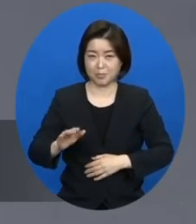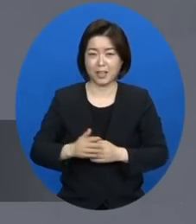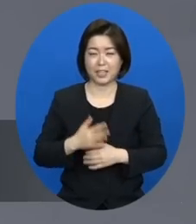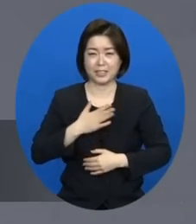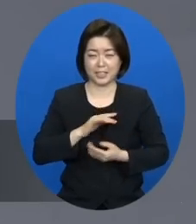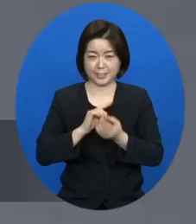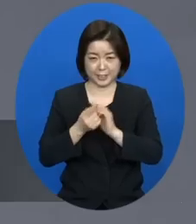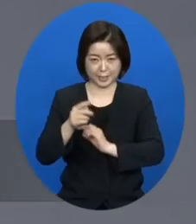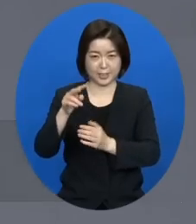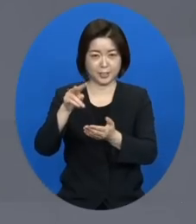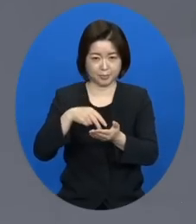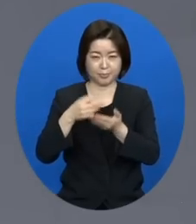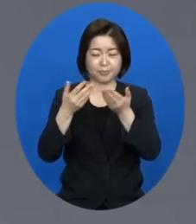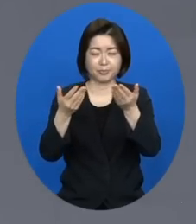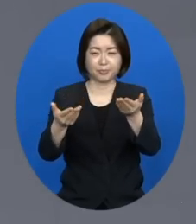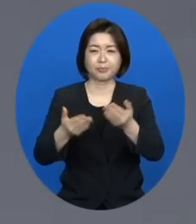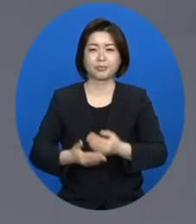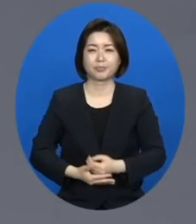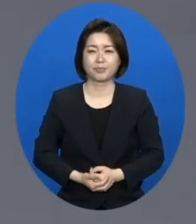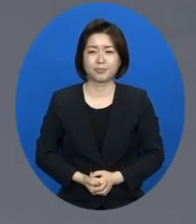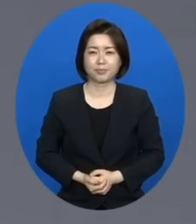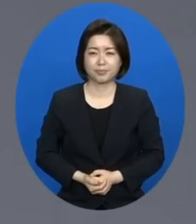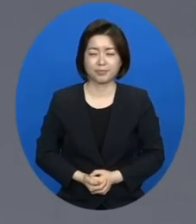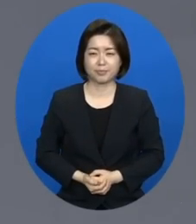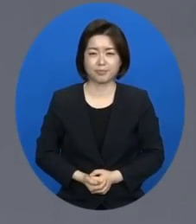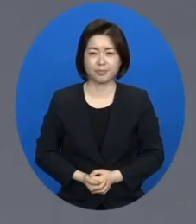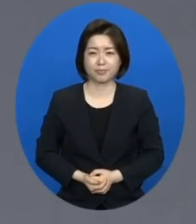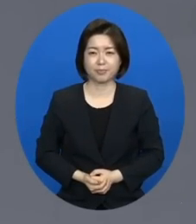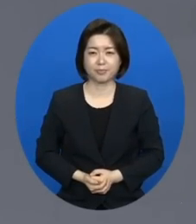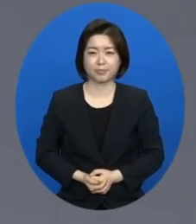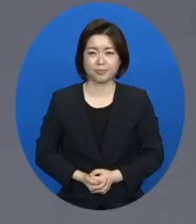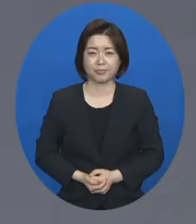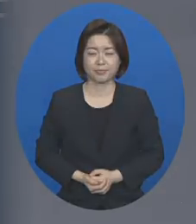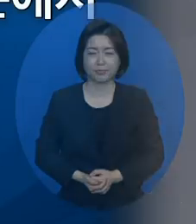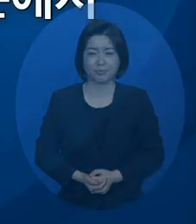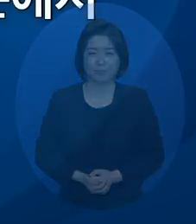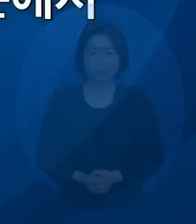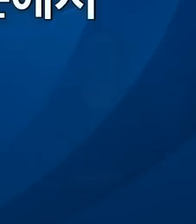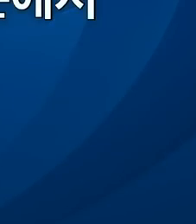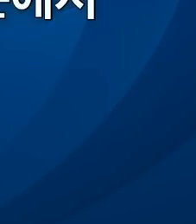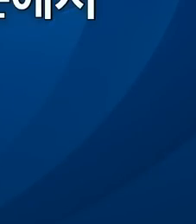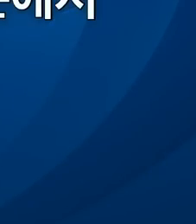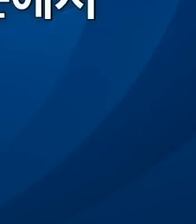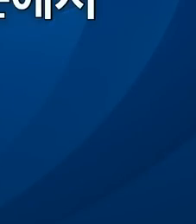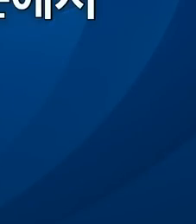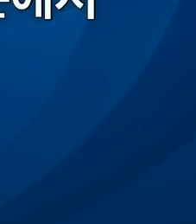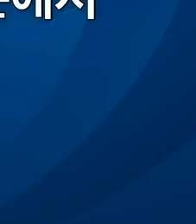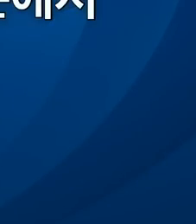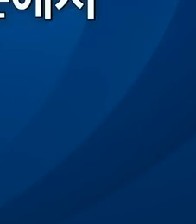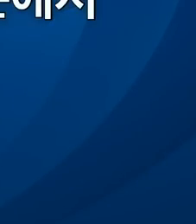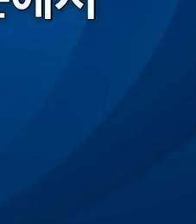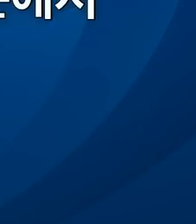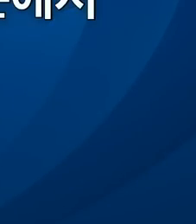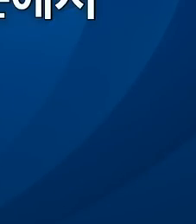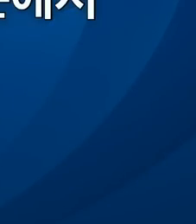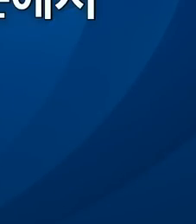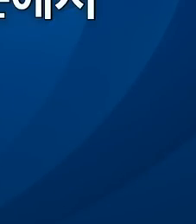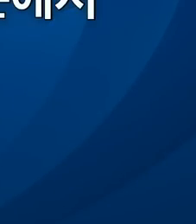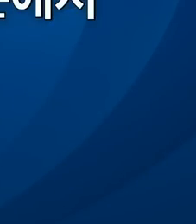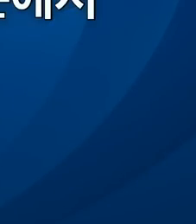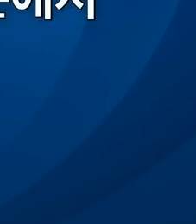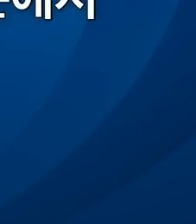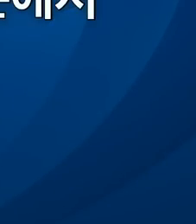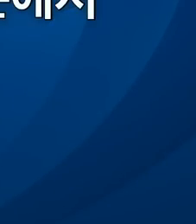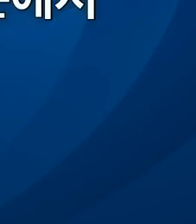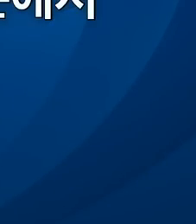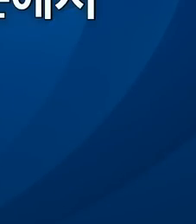제가 대신해서 읽도록 하겠습니다. 1절부터 읽겠습니다. 요셉이 이끌려 애굽에 내려가매